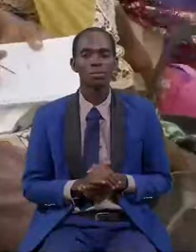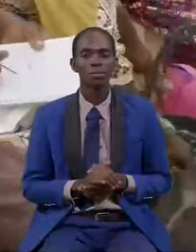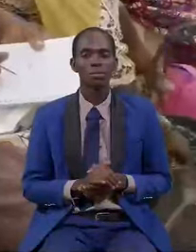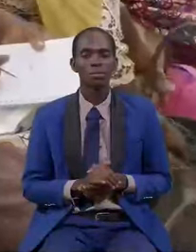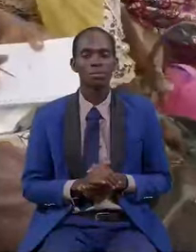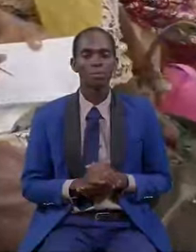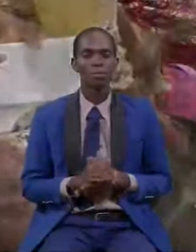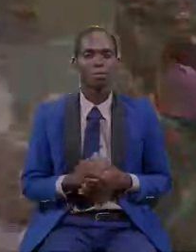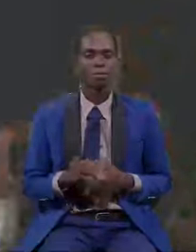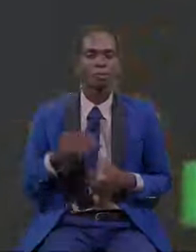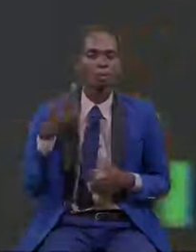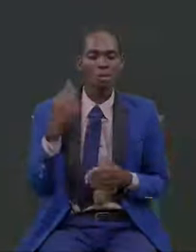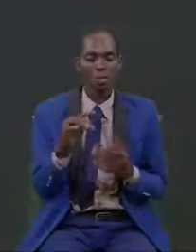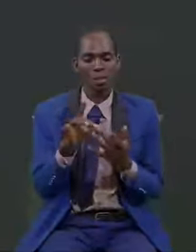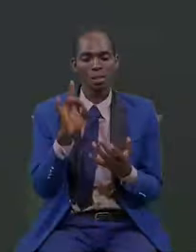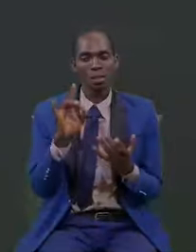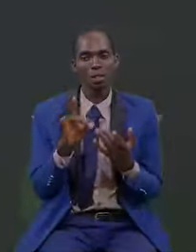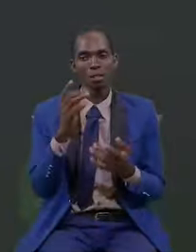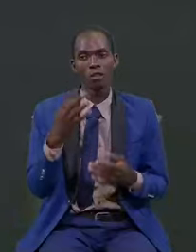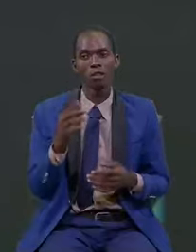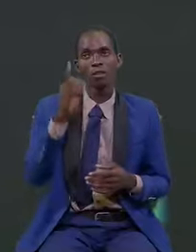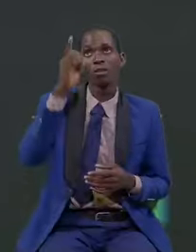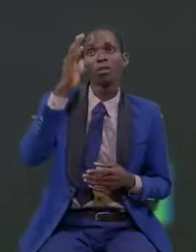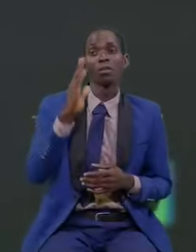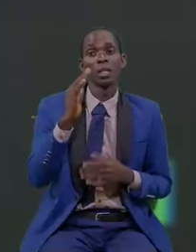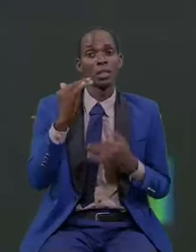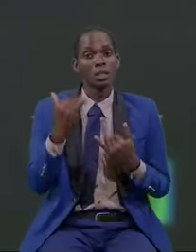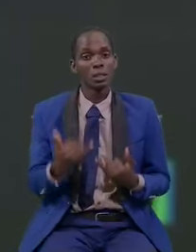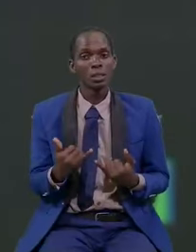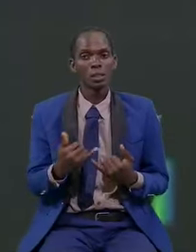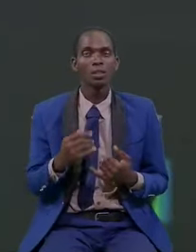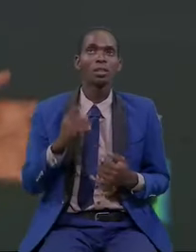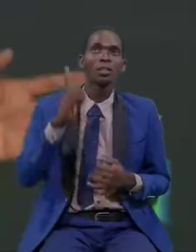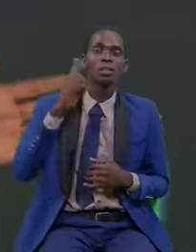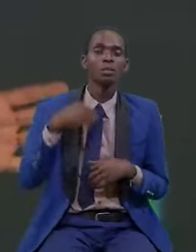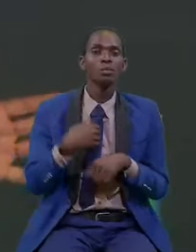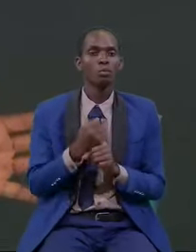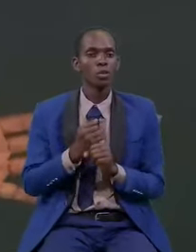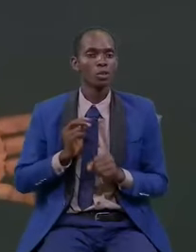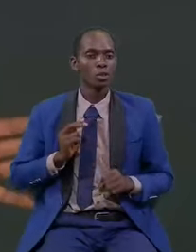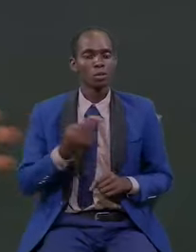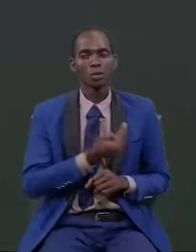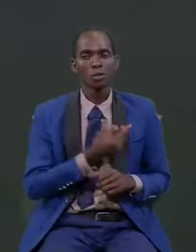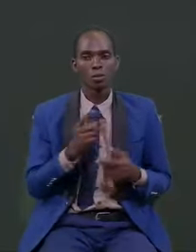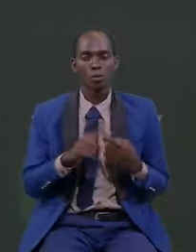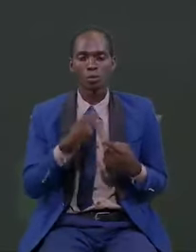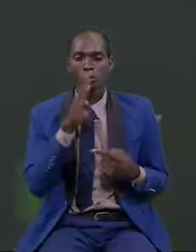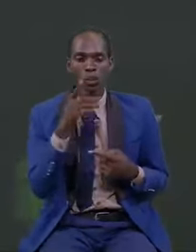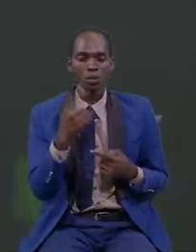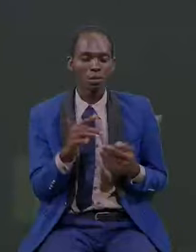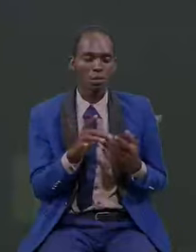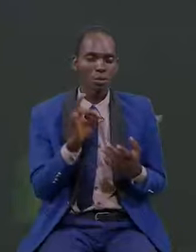Il est l'élu de Dieu, il est choisi maintenant. Il nous fait d'être choisi, mis à